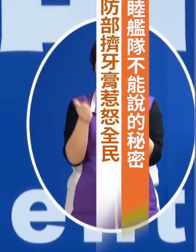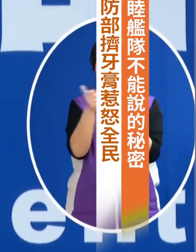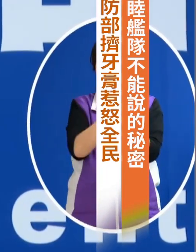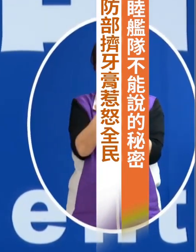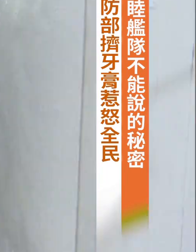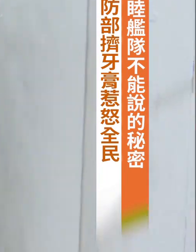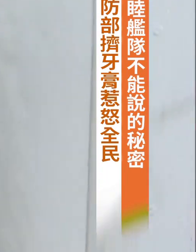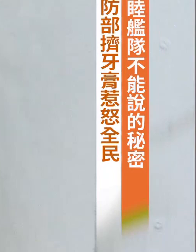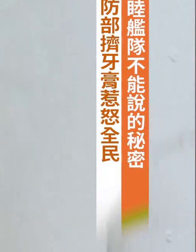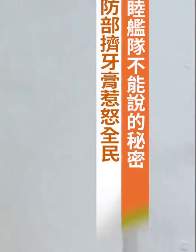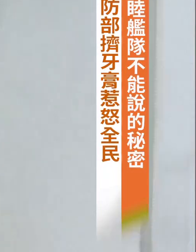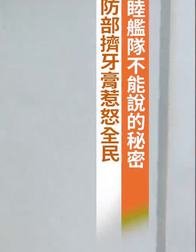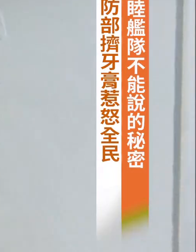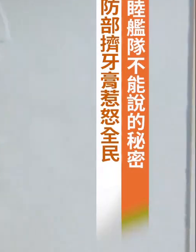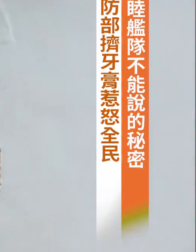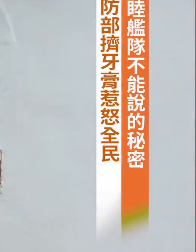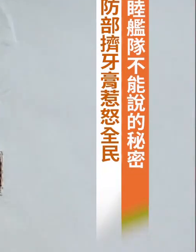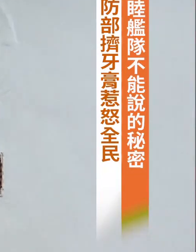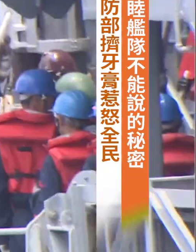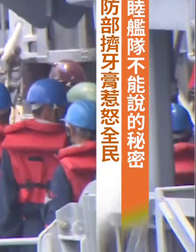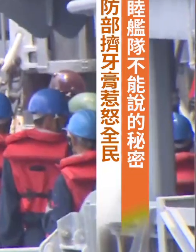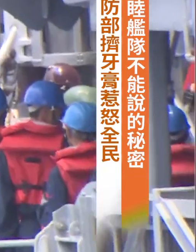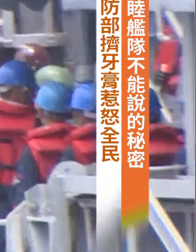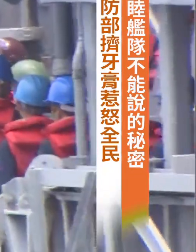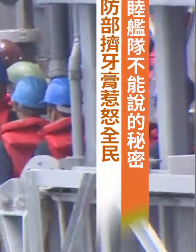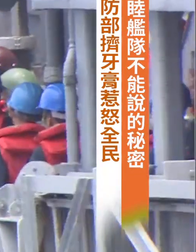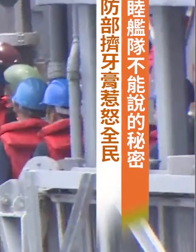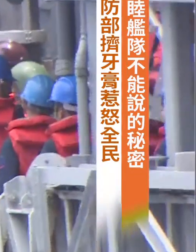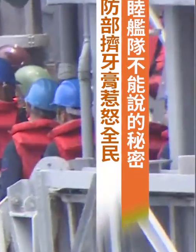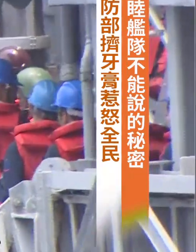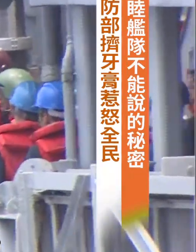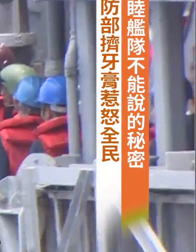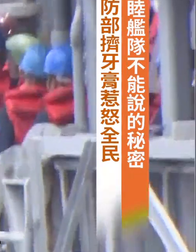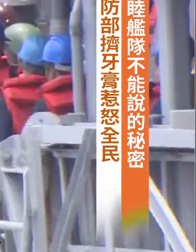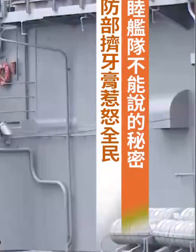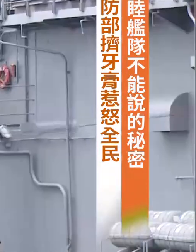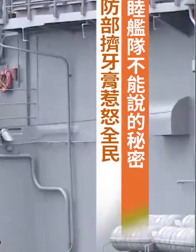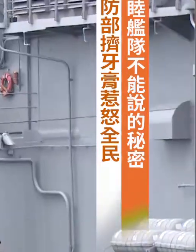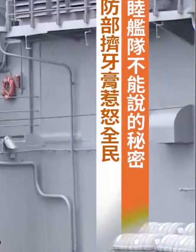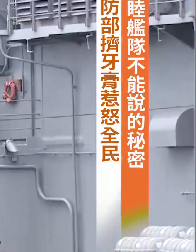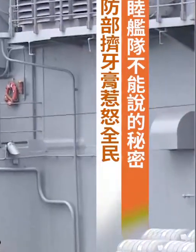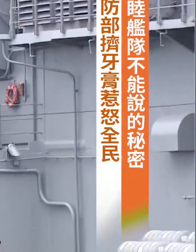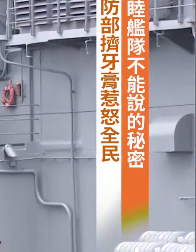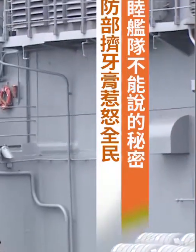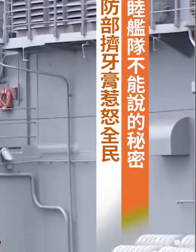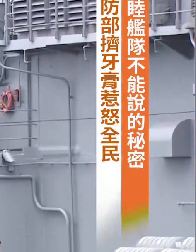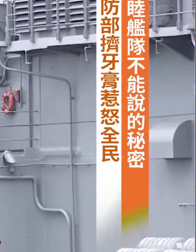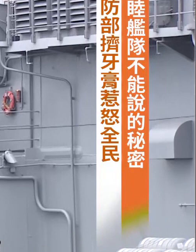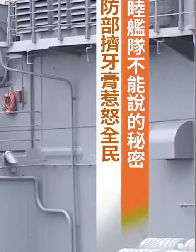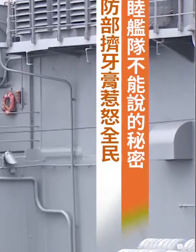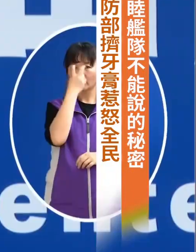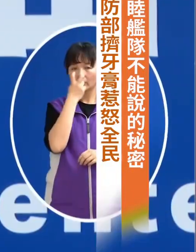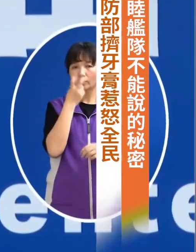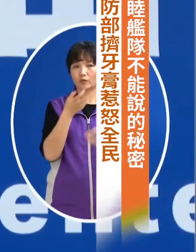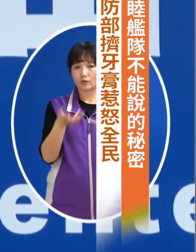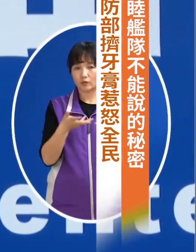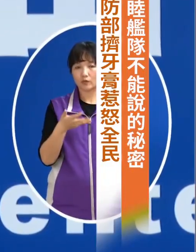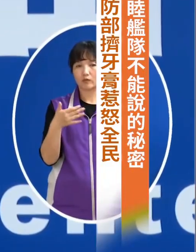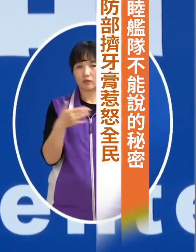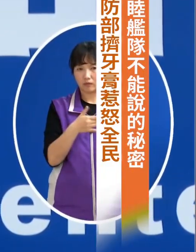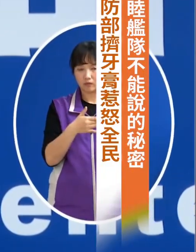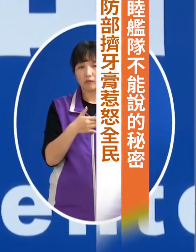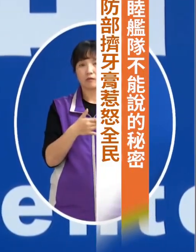相关的一个防疫的措施。约在8:30的时候，检疫小组完成他的检疫的工作，